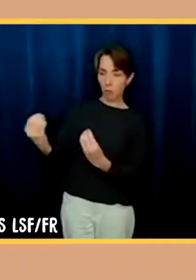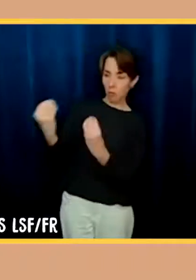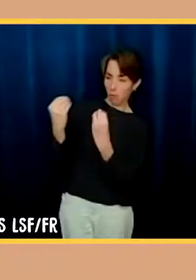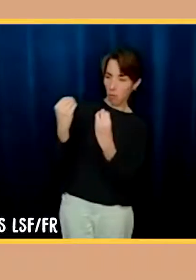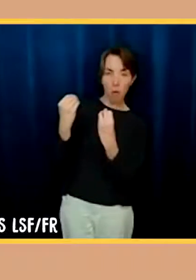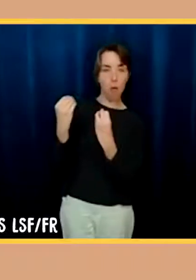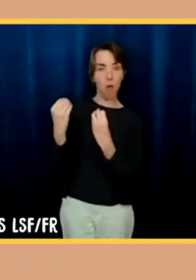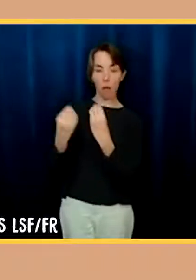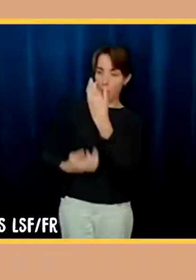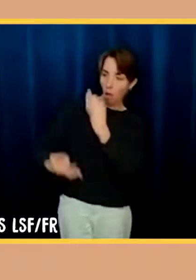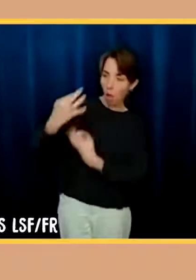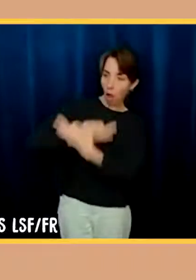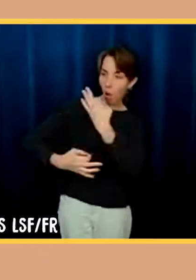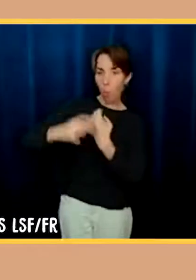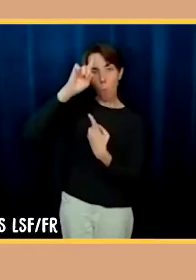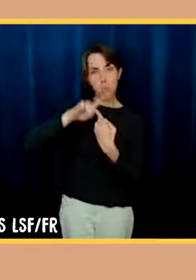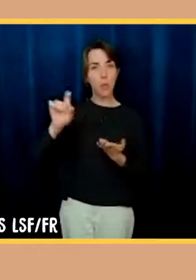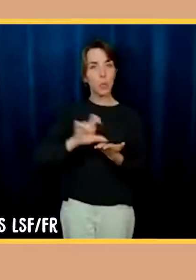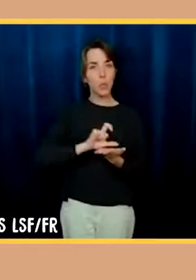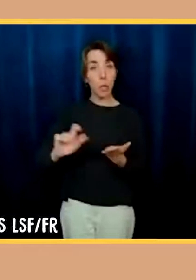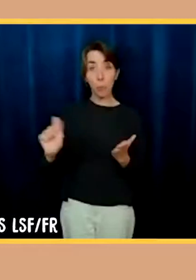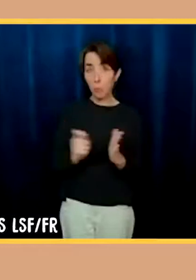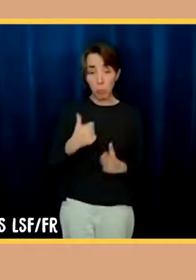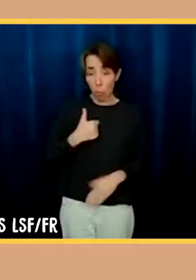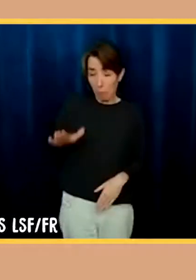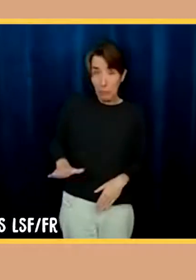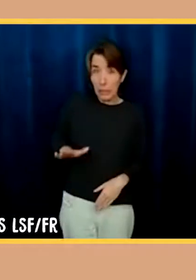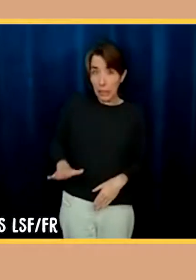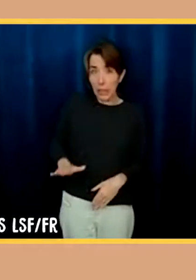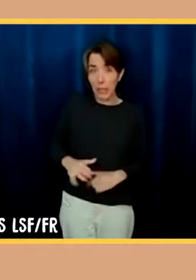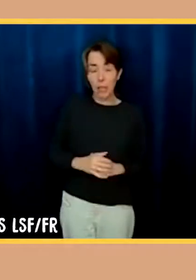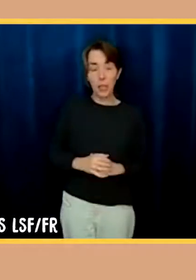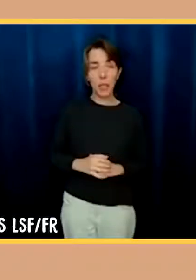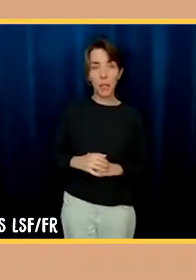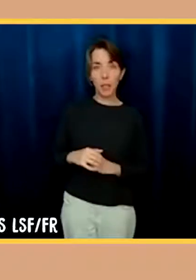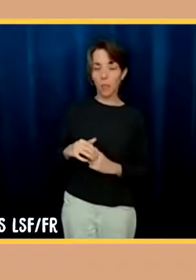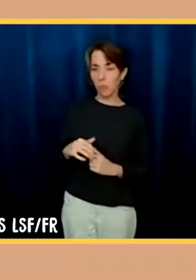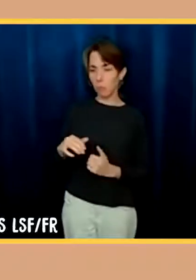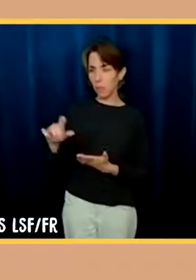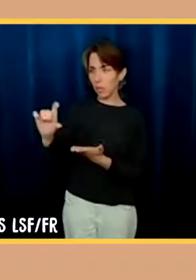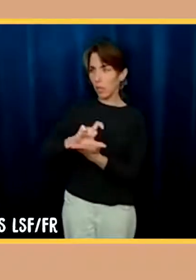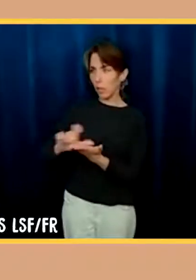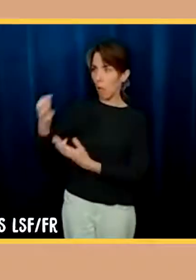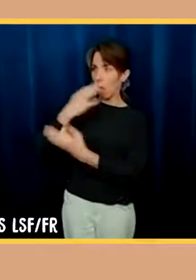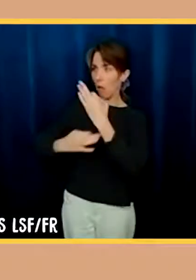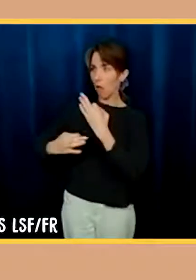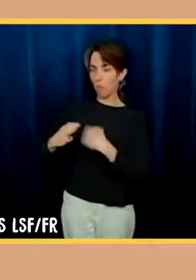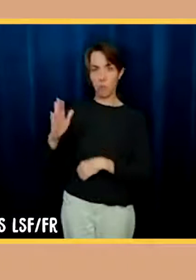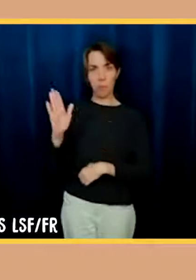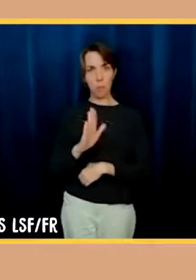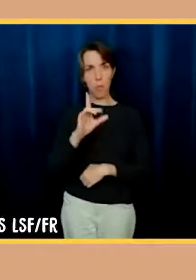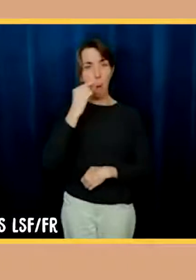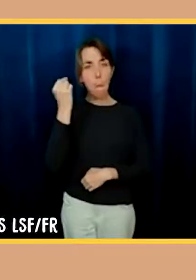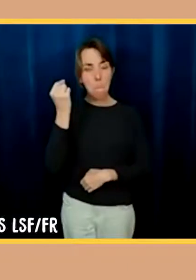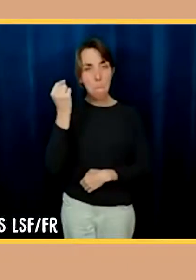fait de l'islam depuis toute petite, c'était surtout l'islam des hommes. Et j'arrivais pas encore à